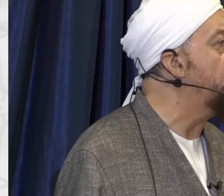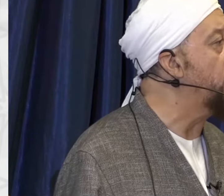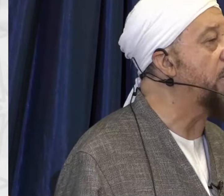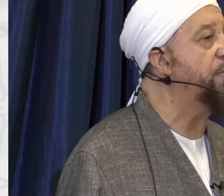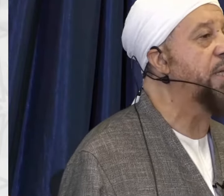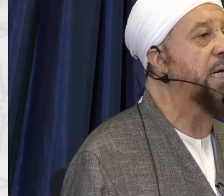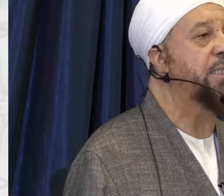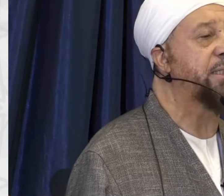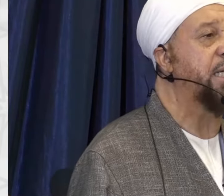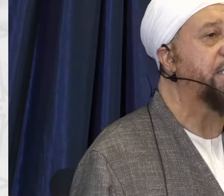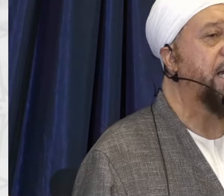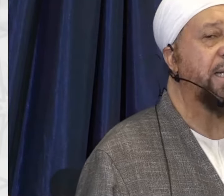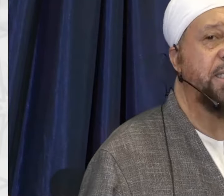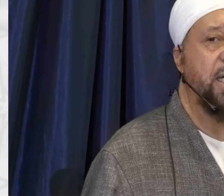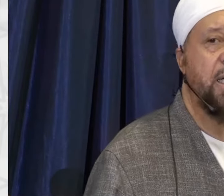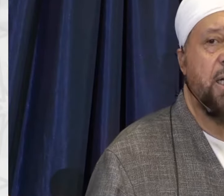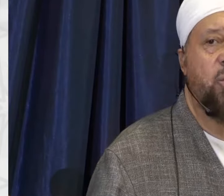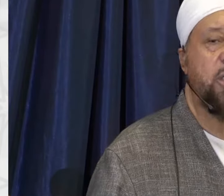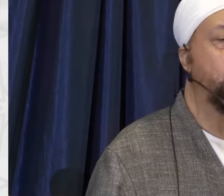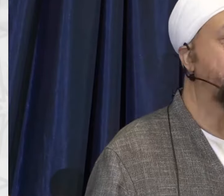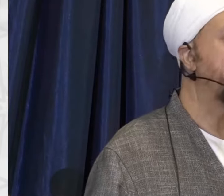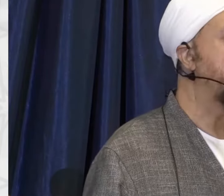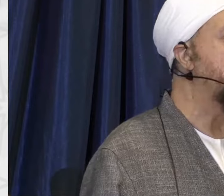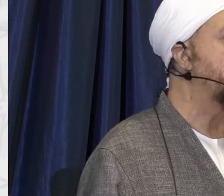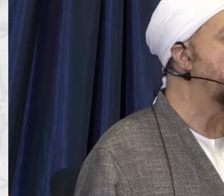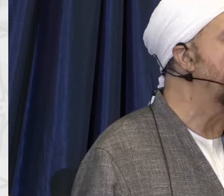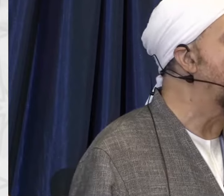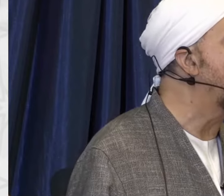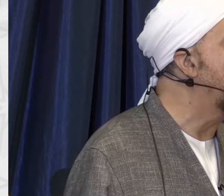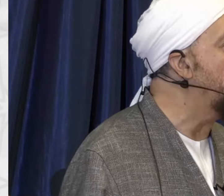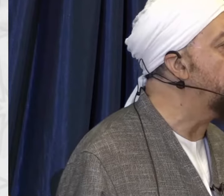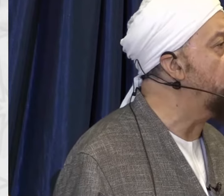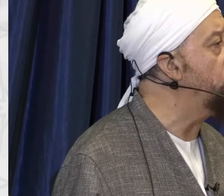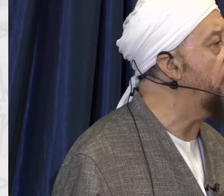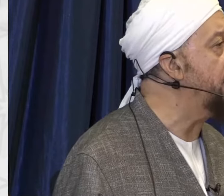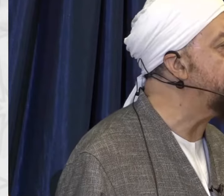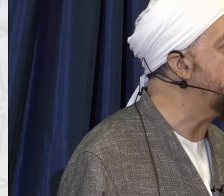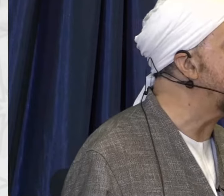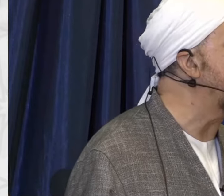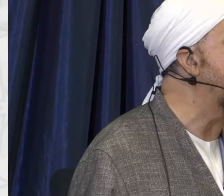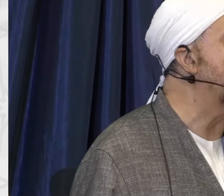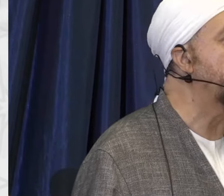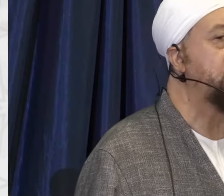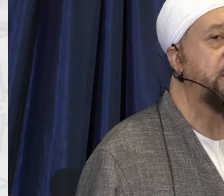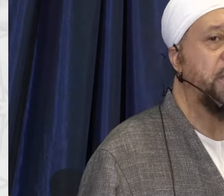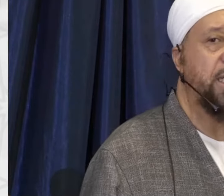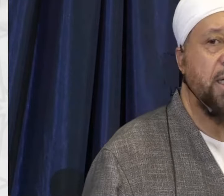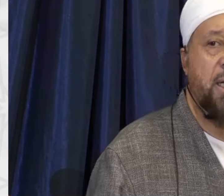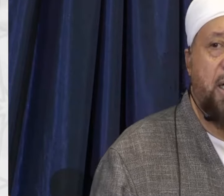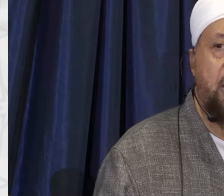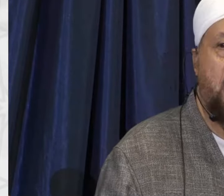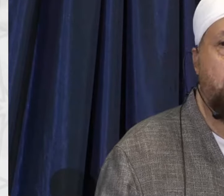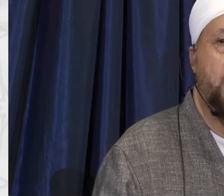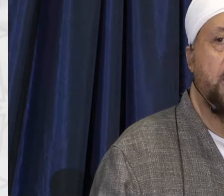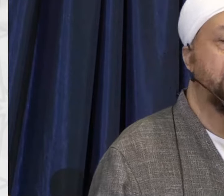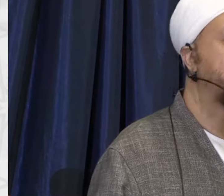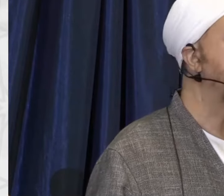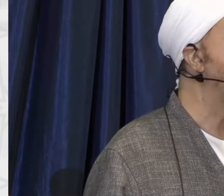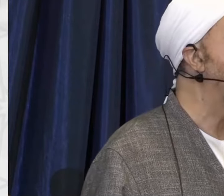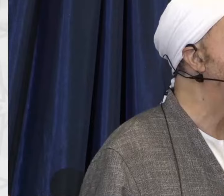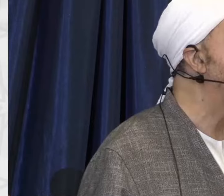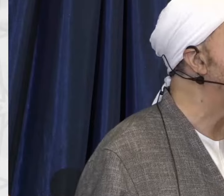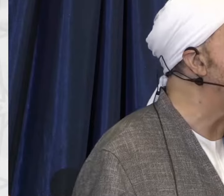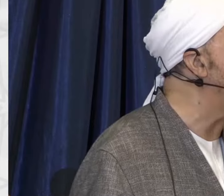ذنوبنا وكفر عنا سيئاتنا وتوفنا مع الأبرار اللهم أعز الإسلام والمسلمين اللهم